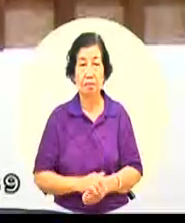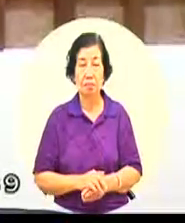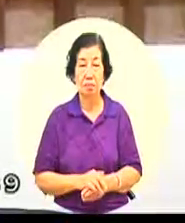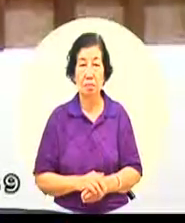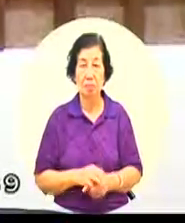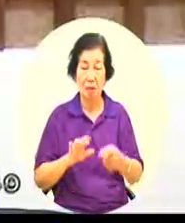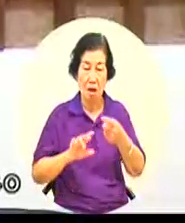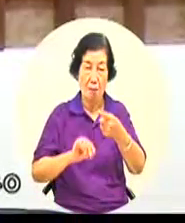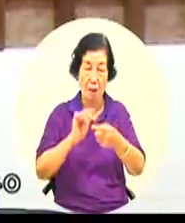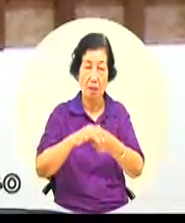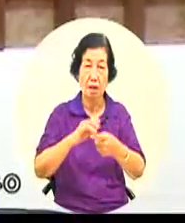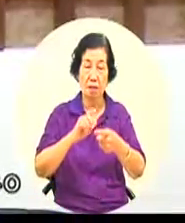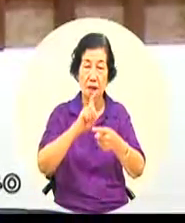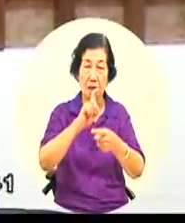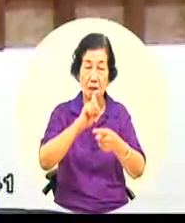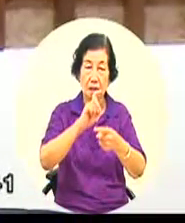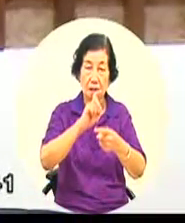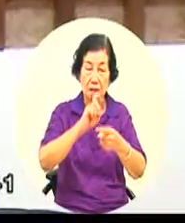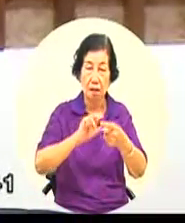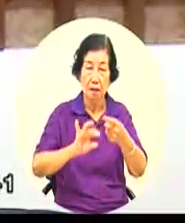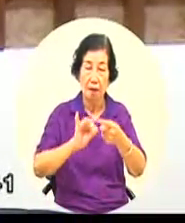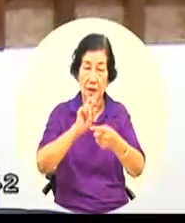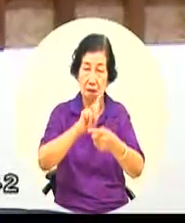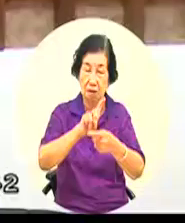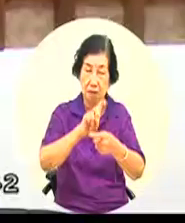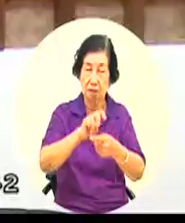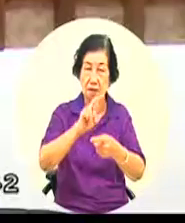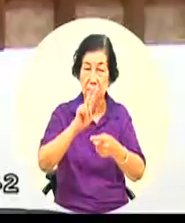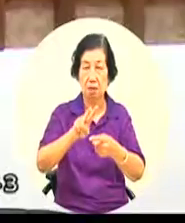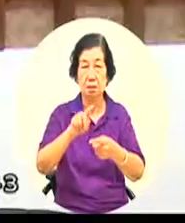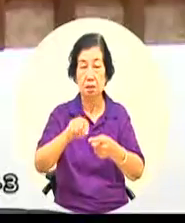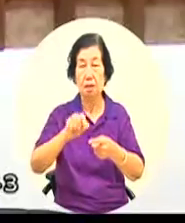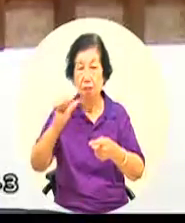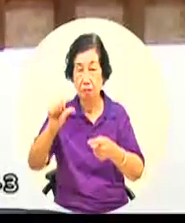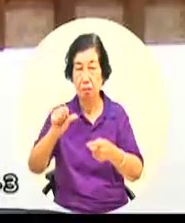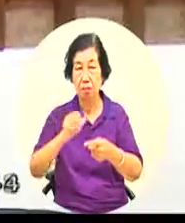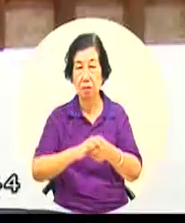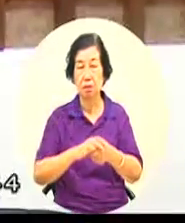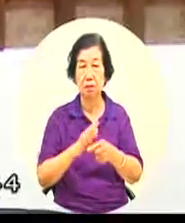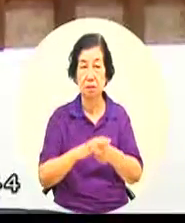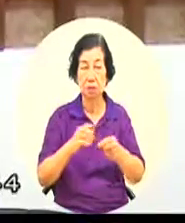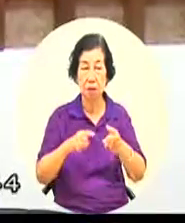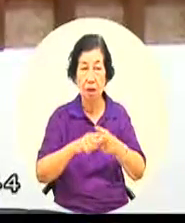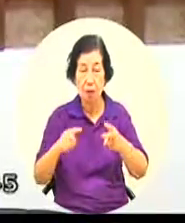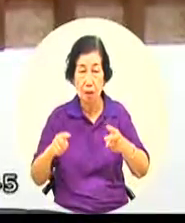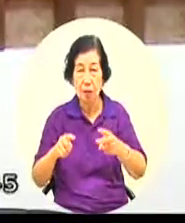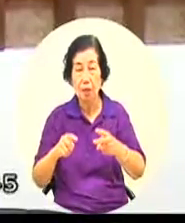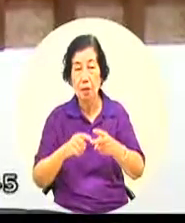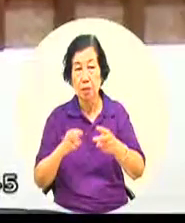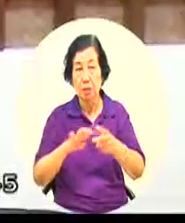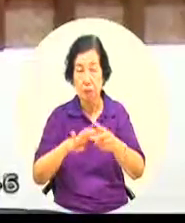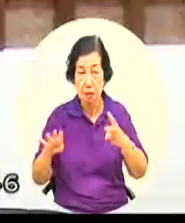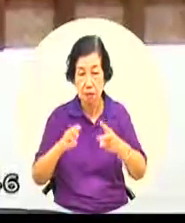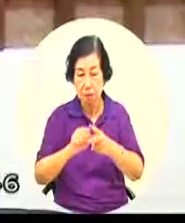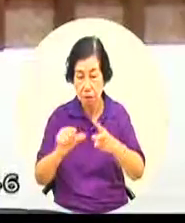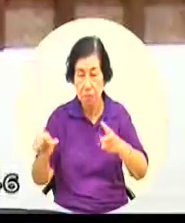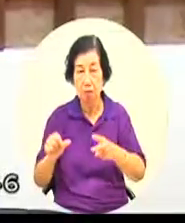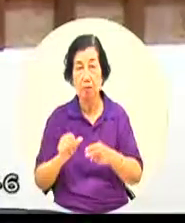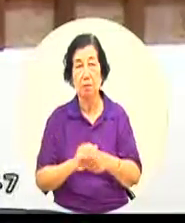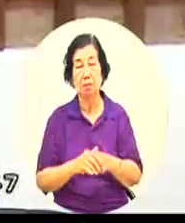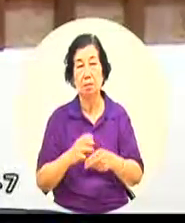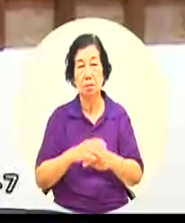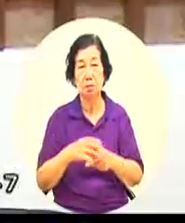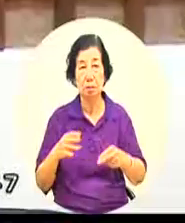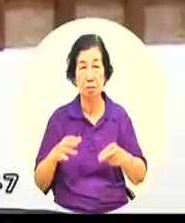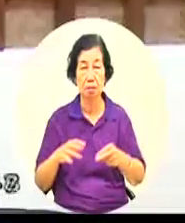是12.5岁，也就是小学的大概4年级、5年级。哦，那这些4、5年级的